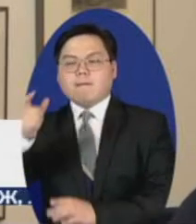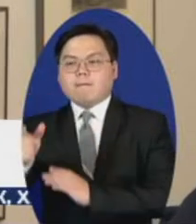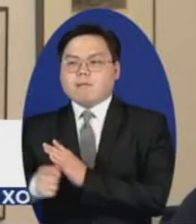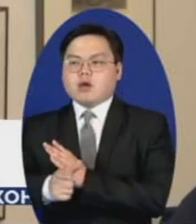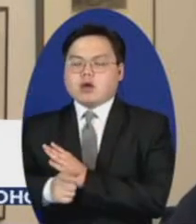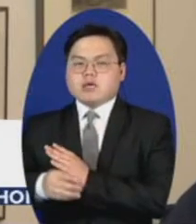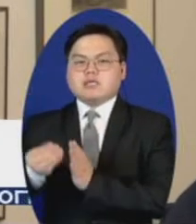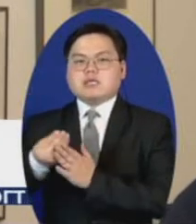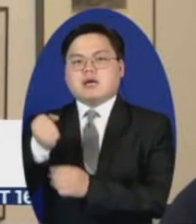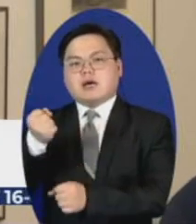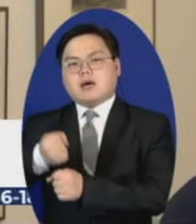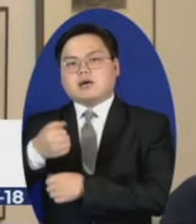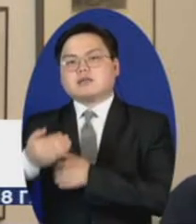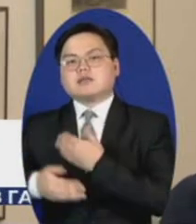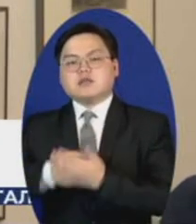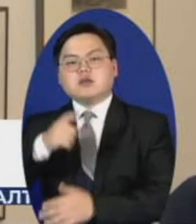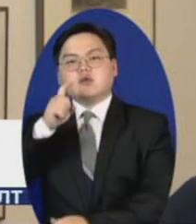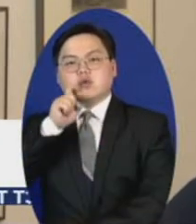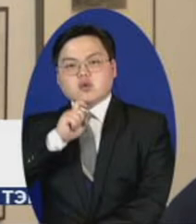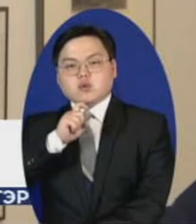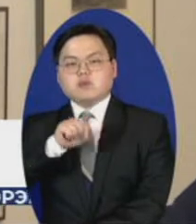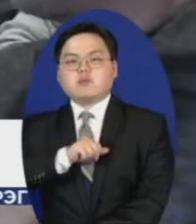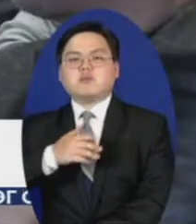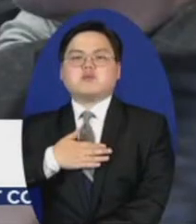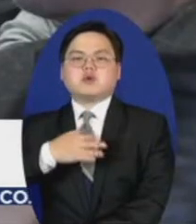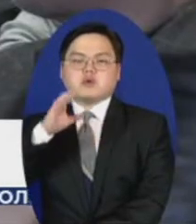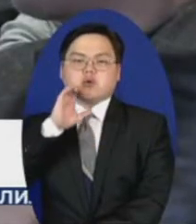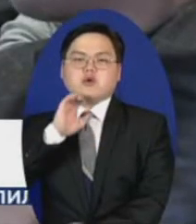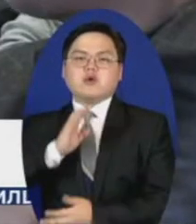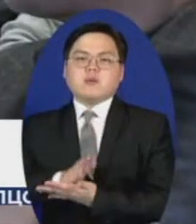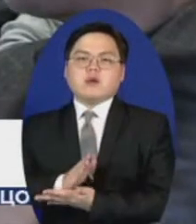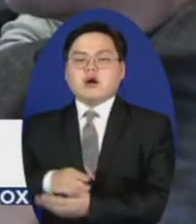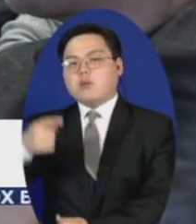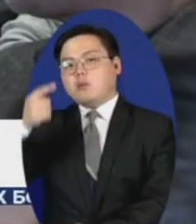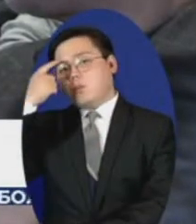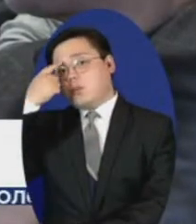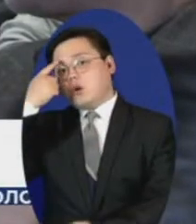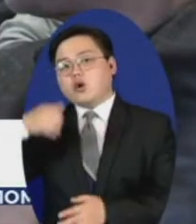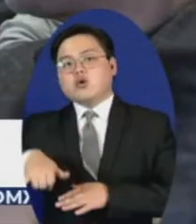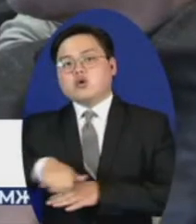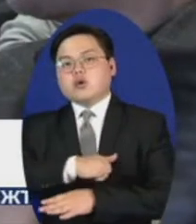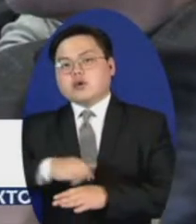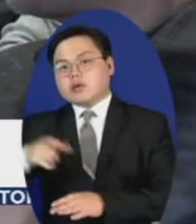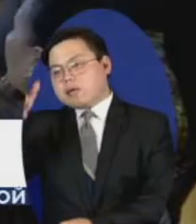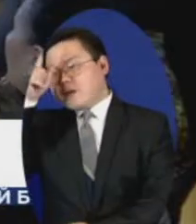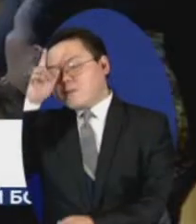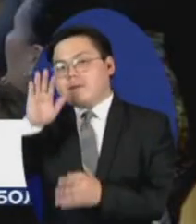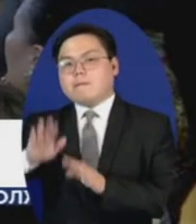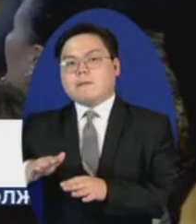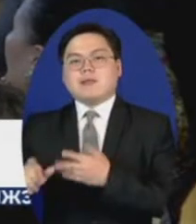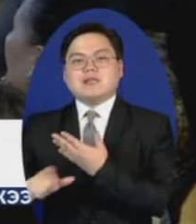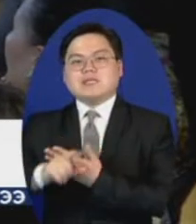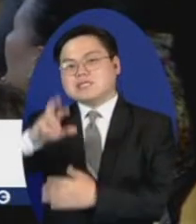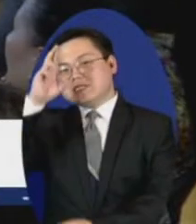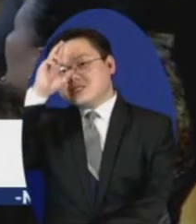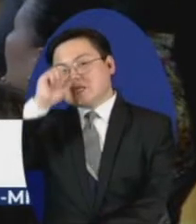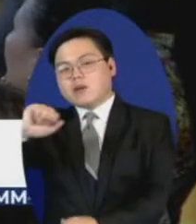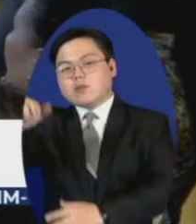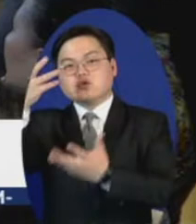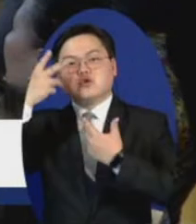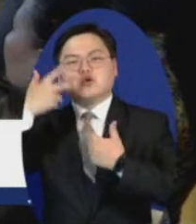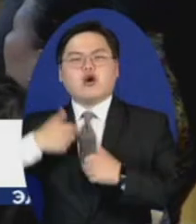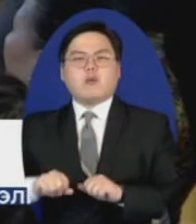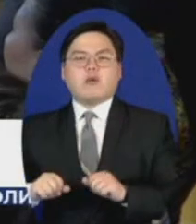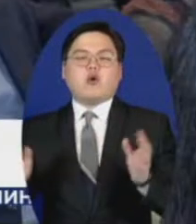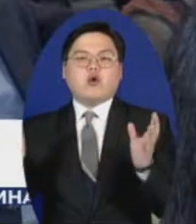мэдээж боцно. Одоо өөр ингээд сонирхол бас тийм байгаа даа. Монгол улсаас Герман улсад суугаа элчин сайдын яамнаас зохион байгуулсан тус уулзалтыг